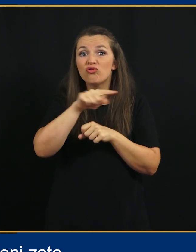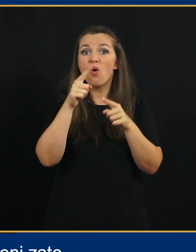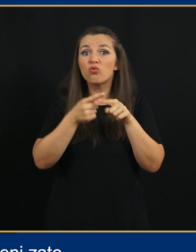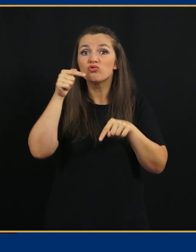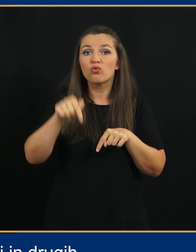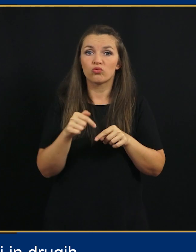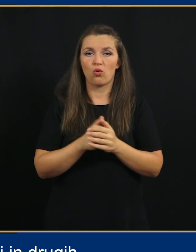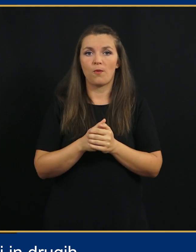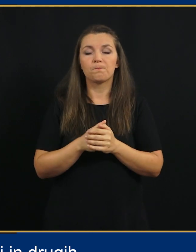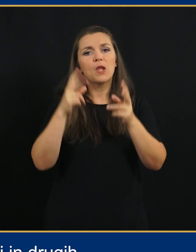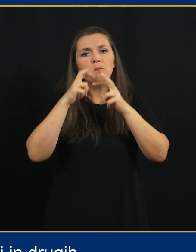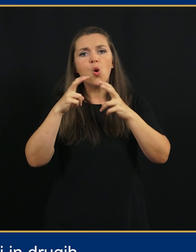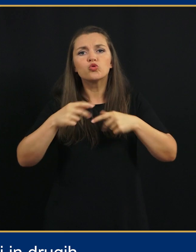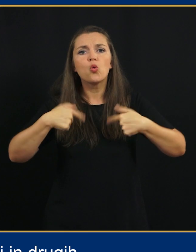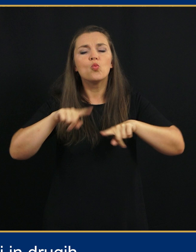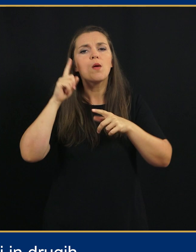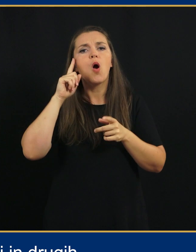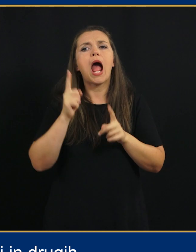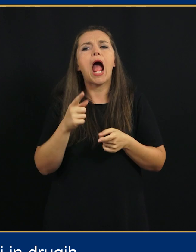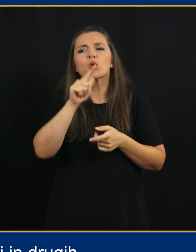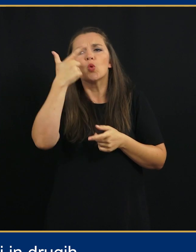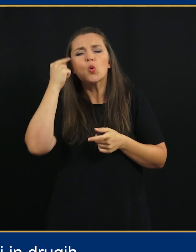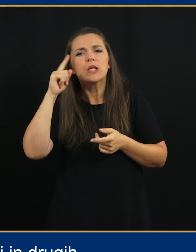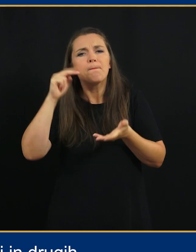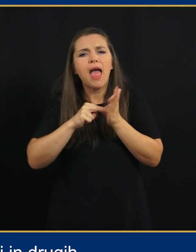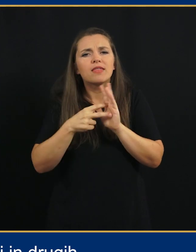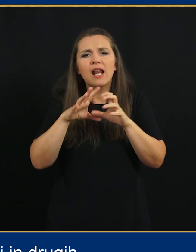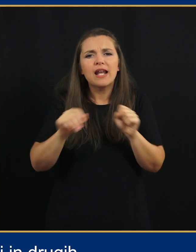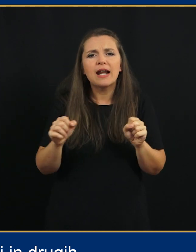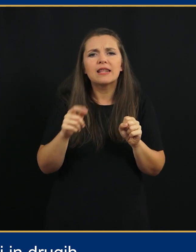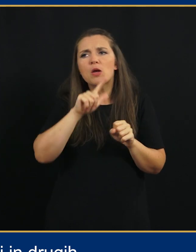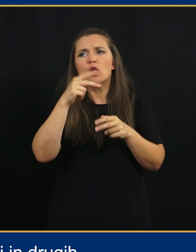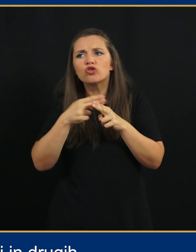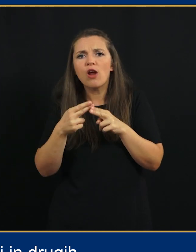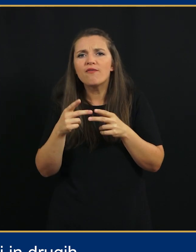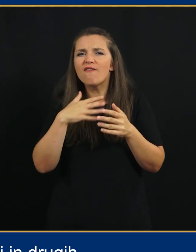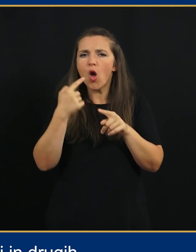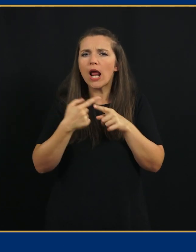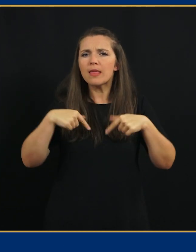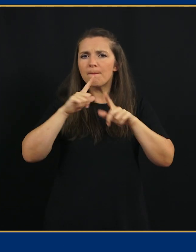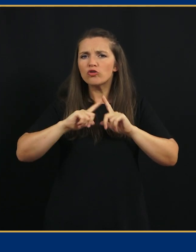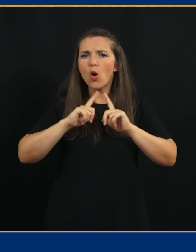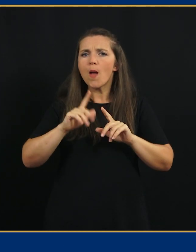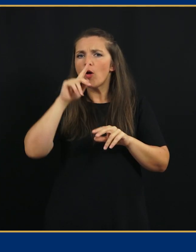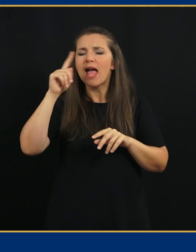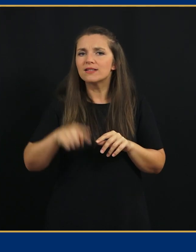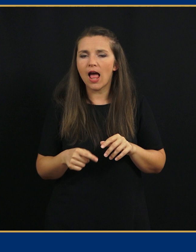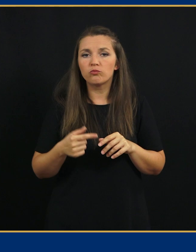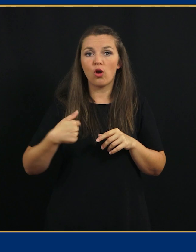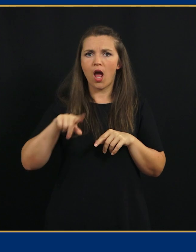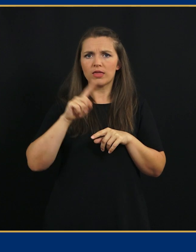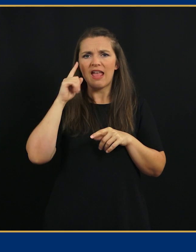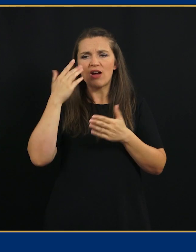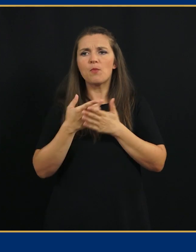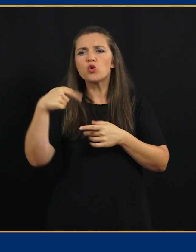to. Proučujemo namere drugih ljudi in drugih držav ter pogosto sklepamo na najslabše. Ne verjamemo, da so njihovi